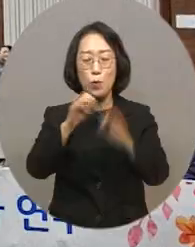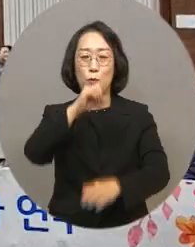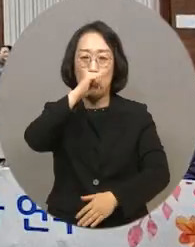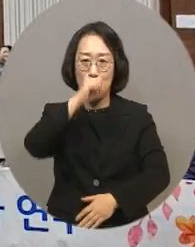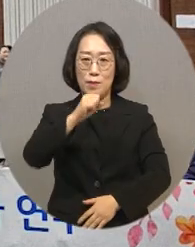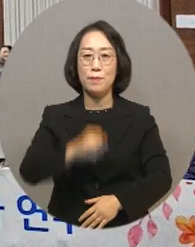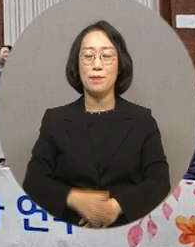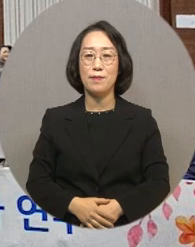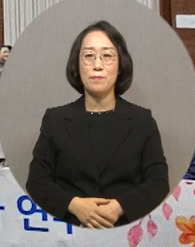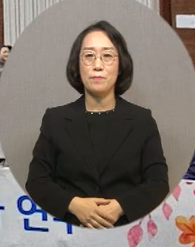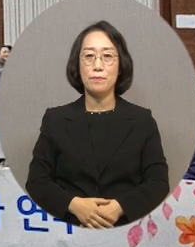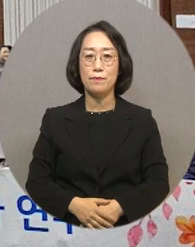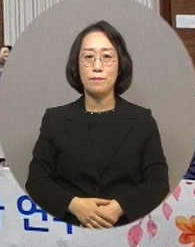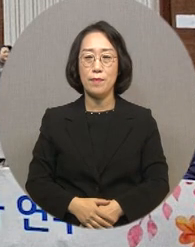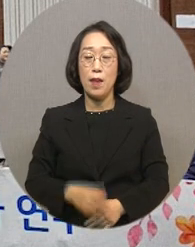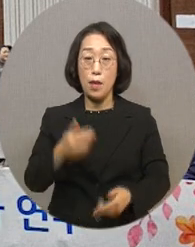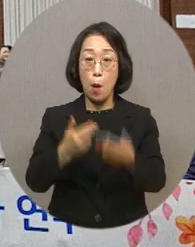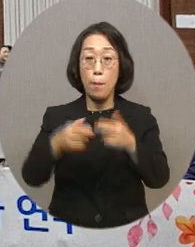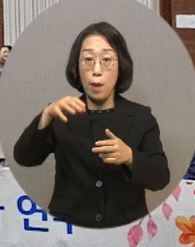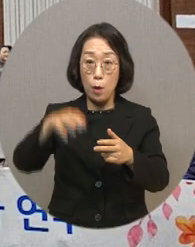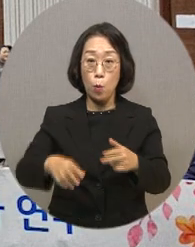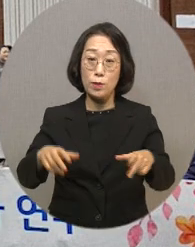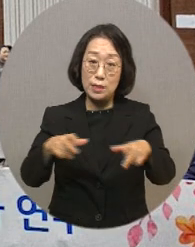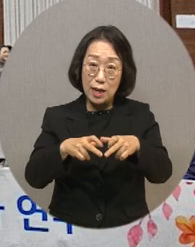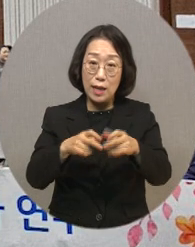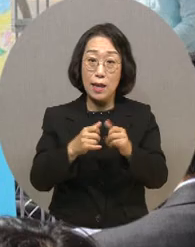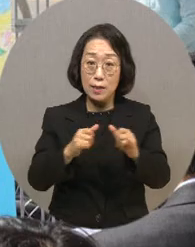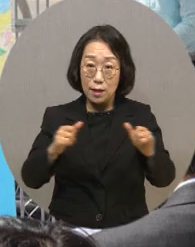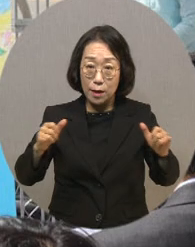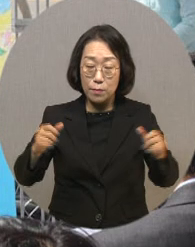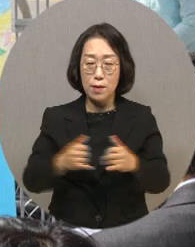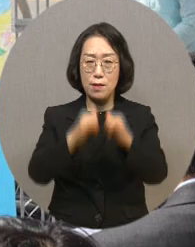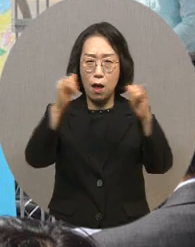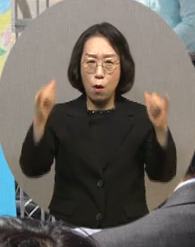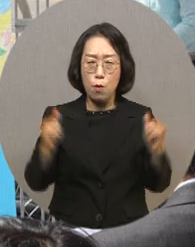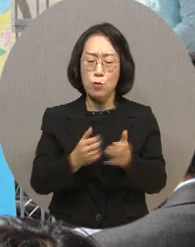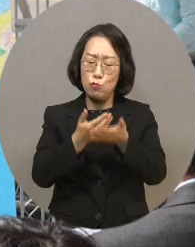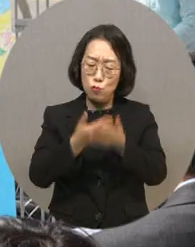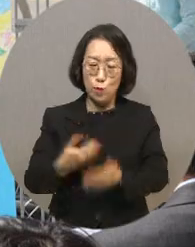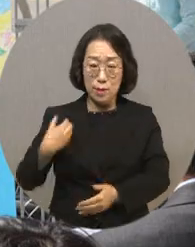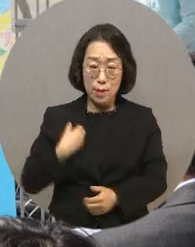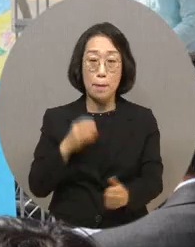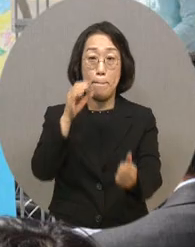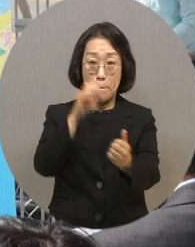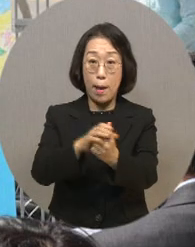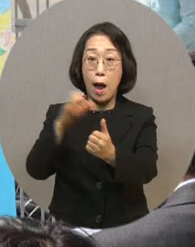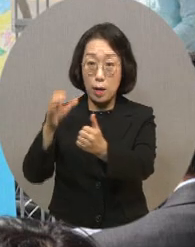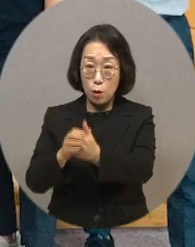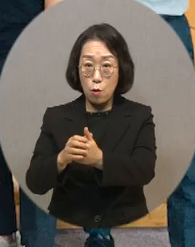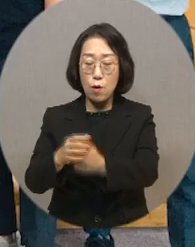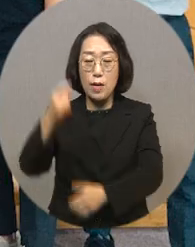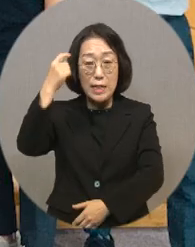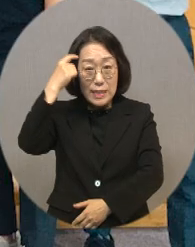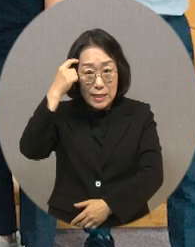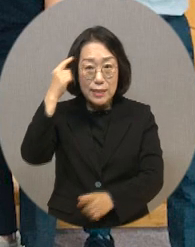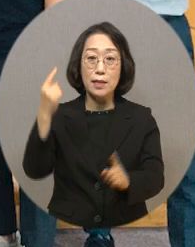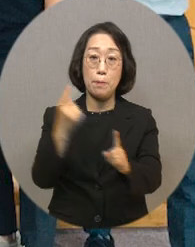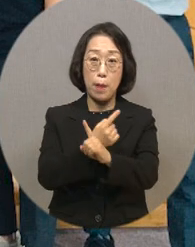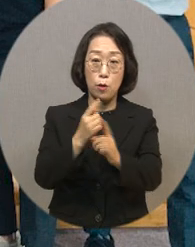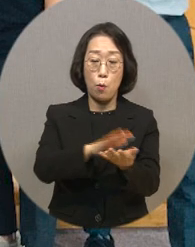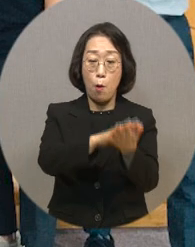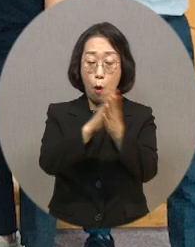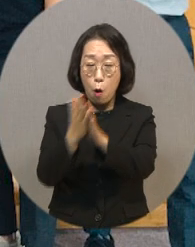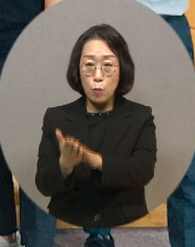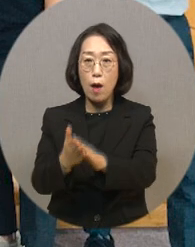같습니다. 이처럼 협회는 장애인들이 사회에서 가치 있는 역할을 수행할 수 있도록 사회적 인식을 높이는 데